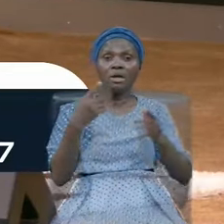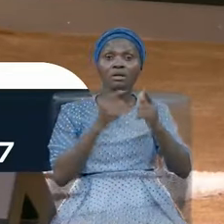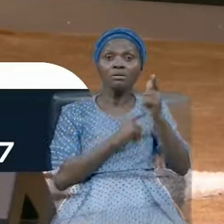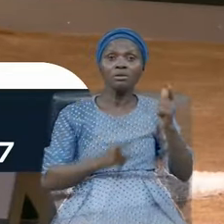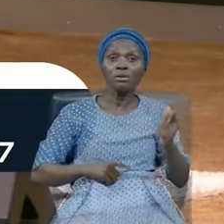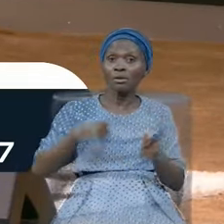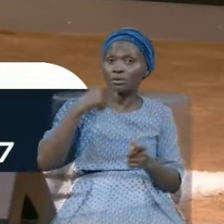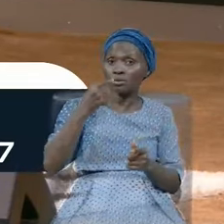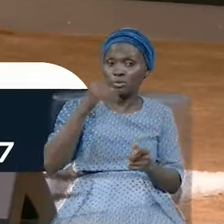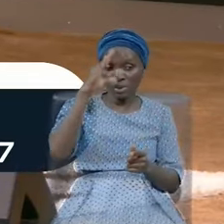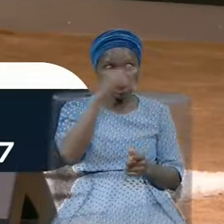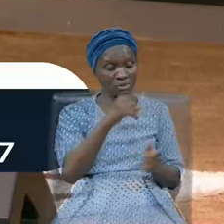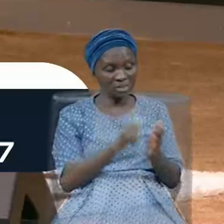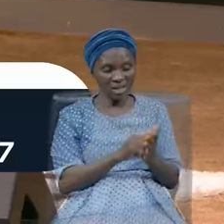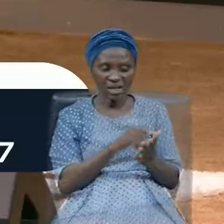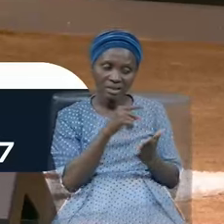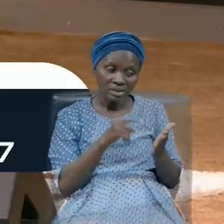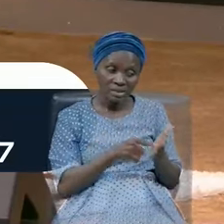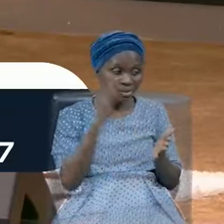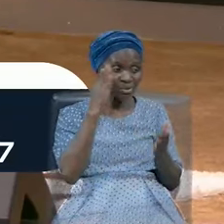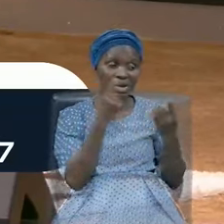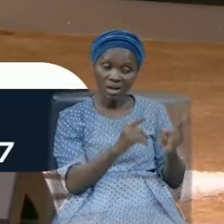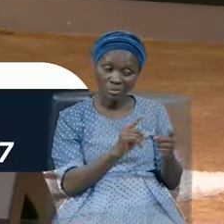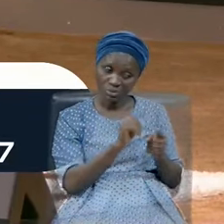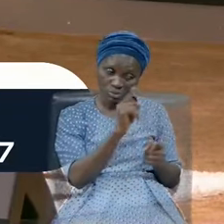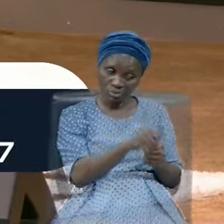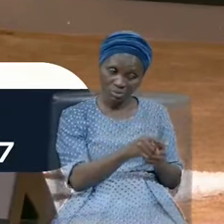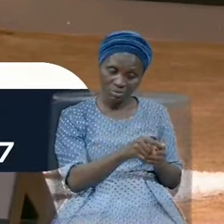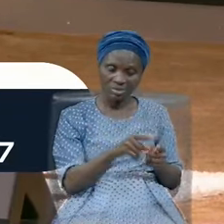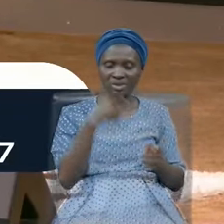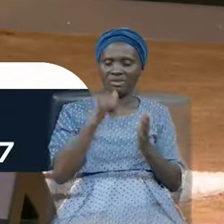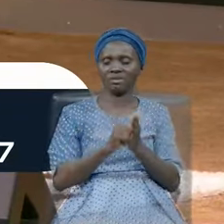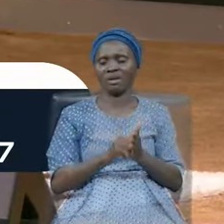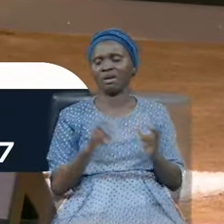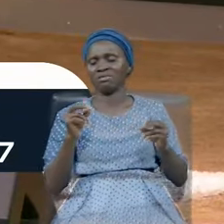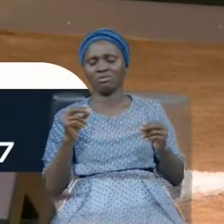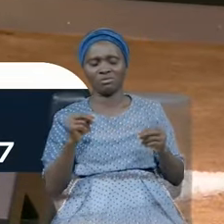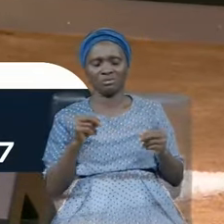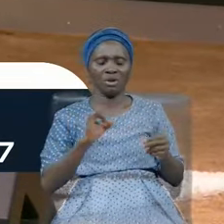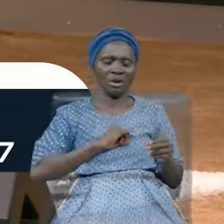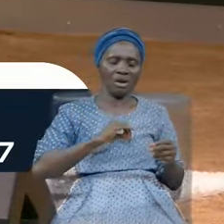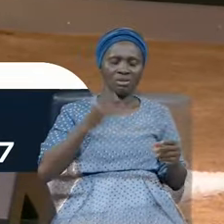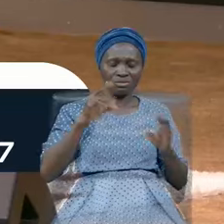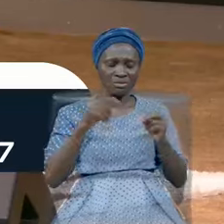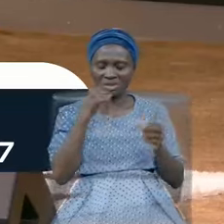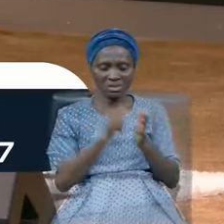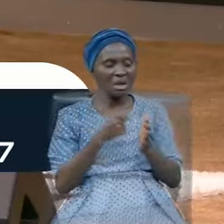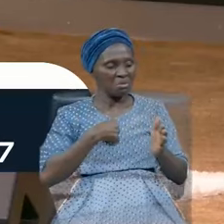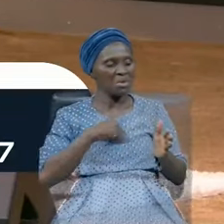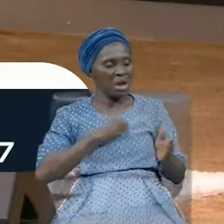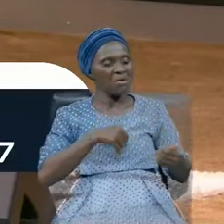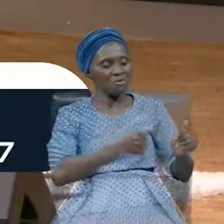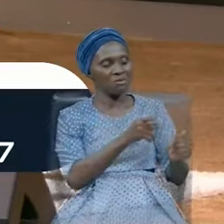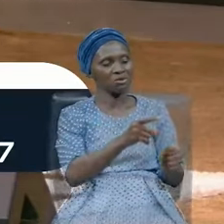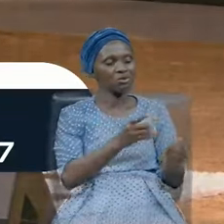de Matthieu que ceci va t'arriver. Il dit, ce n'est pas possible. Mourir à la mort, je serai avec toi jusqu'à